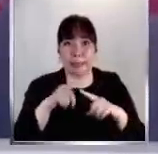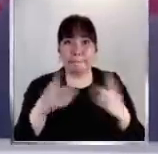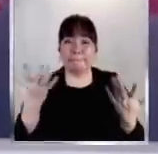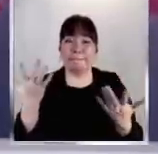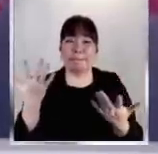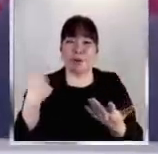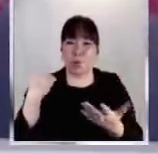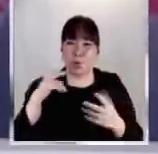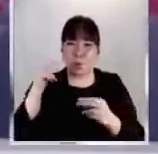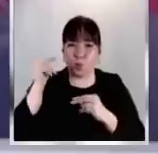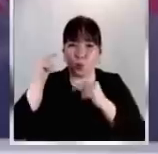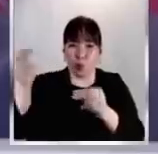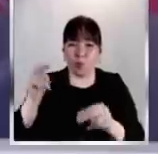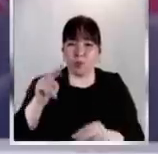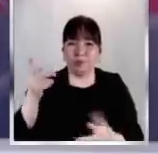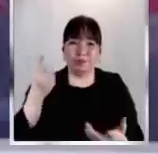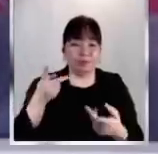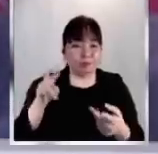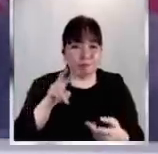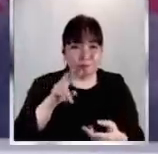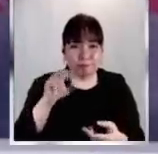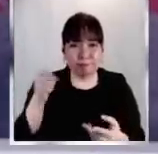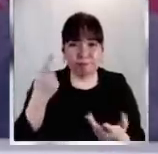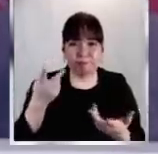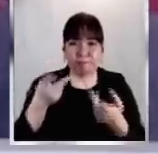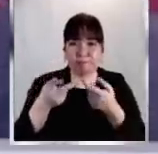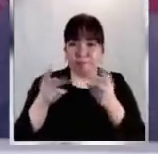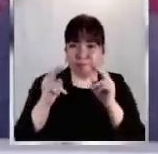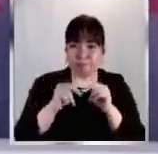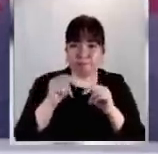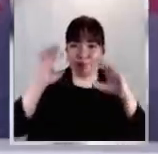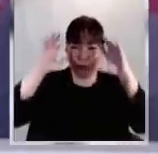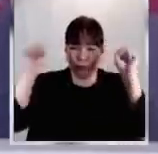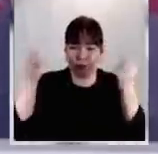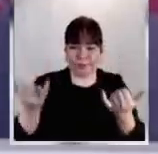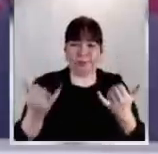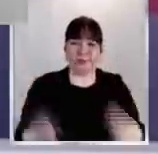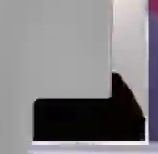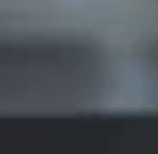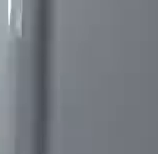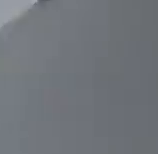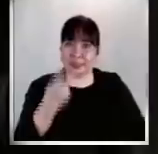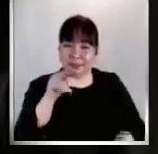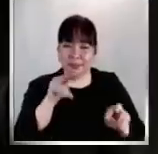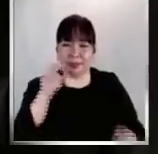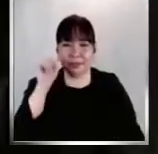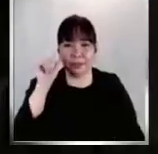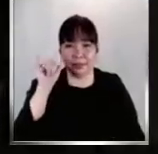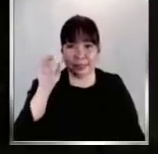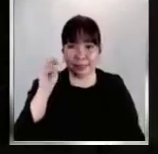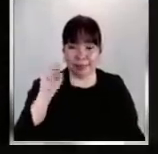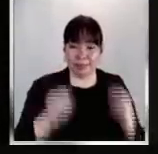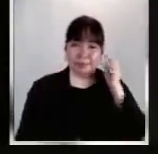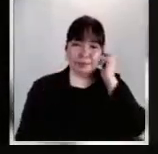at pangalawang pangulo sa eleksyon 2022 ngayong araw. At yan po ang tinutukan ni Salima Refran.